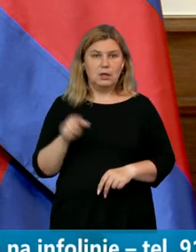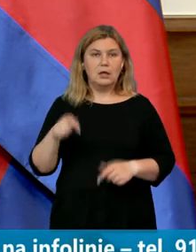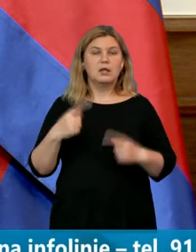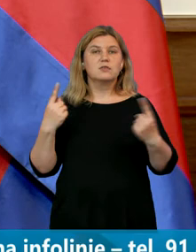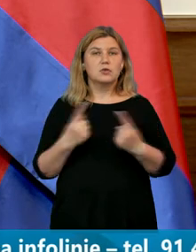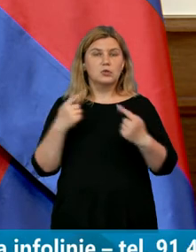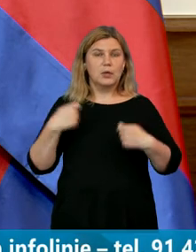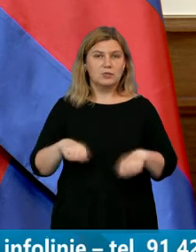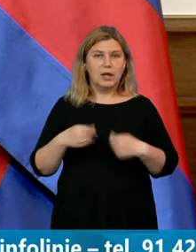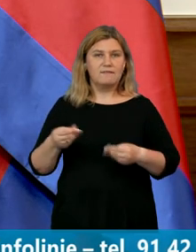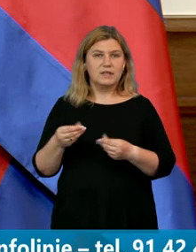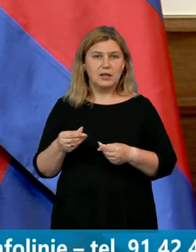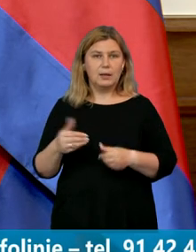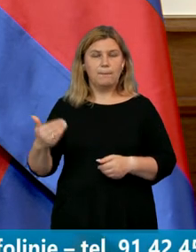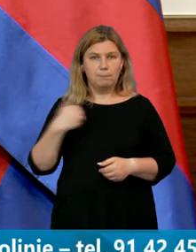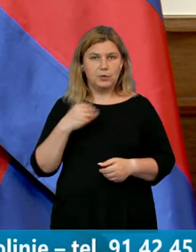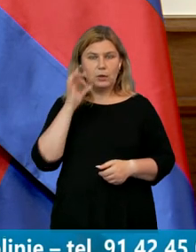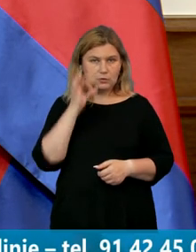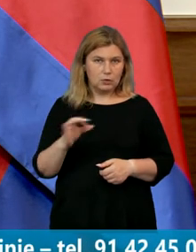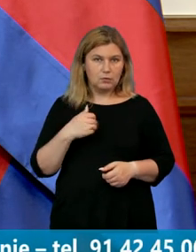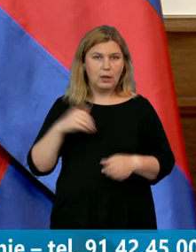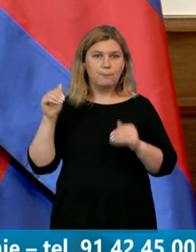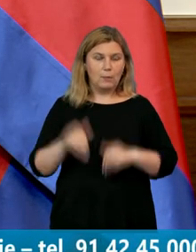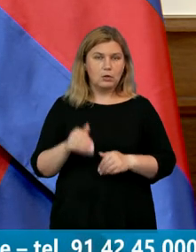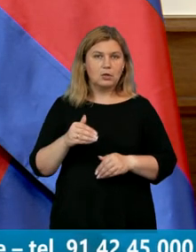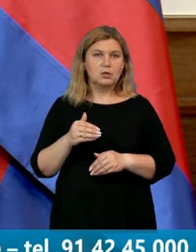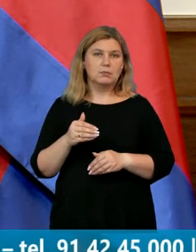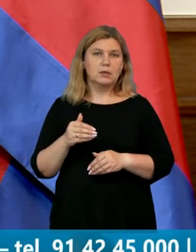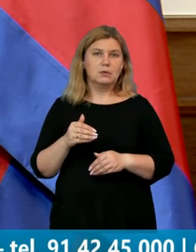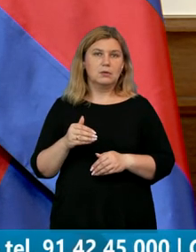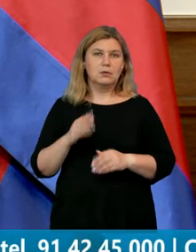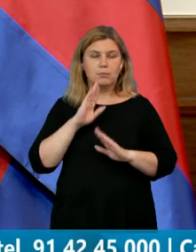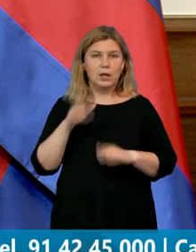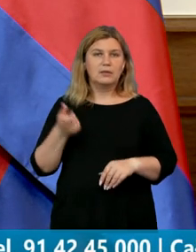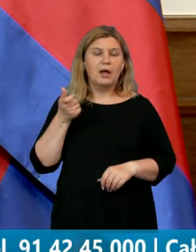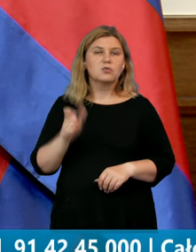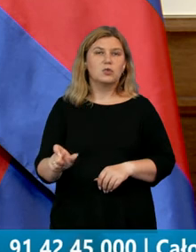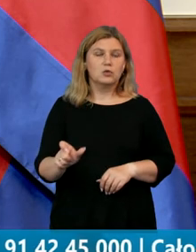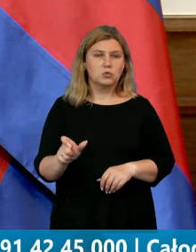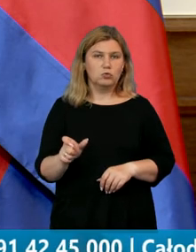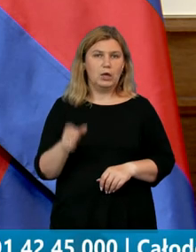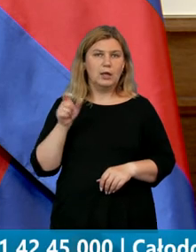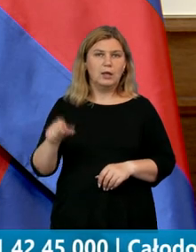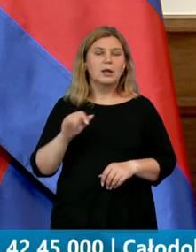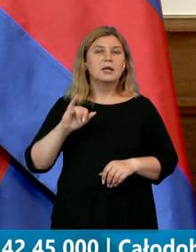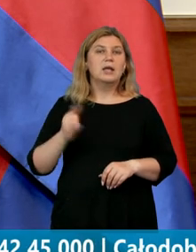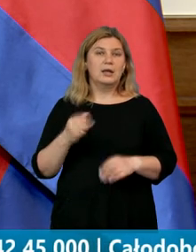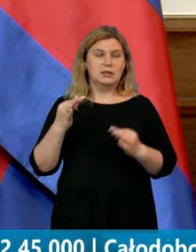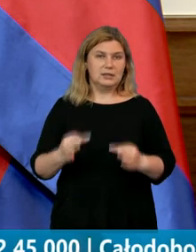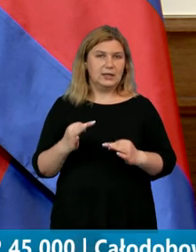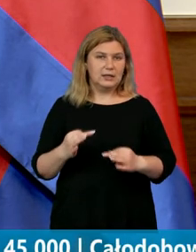do tej pory finansowa była na tyle dobra, że mogliśmy sobie pozwolić na zadłużenie w takich wysokościach, jakich ono w tej